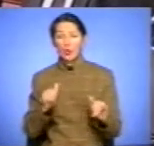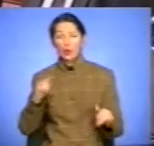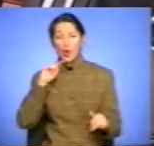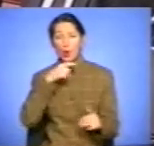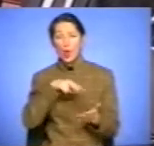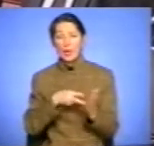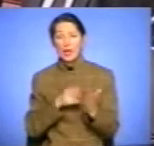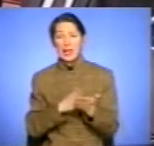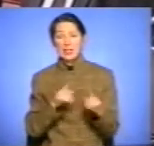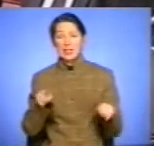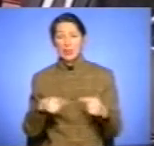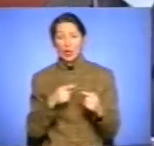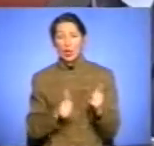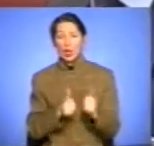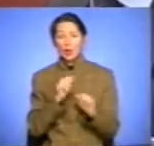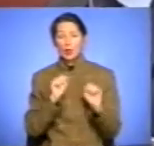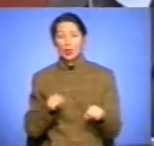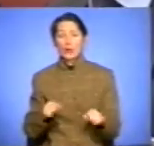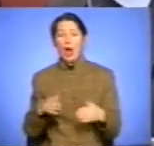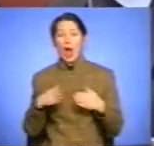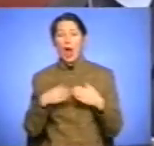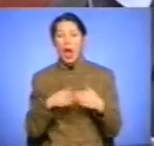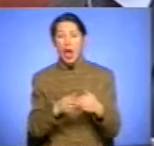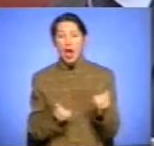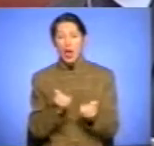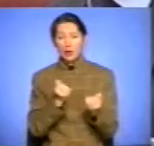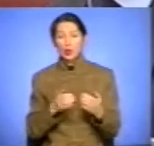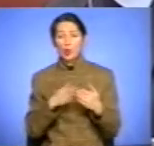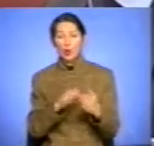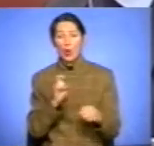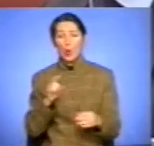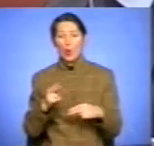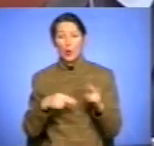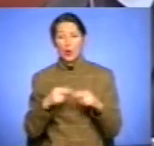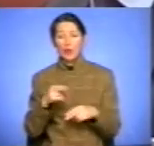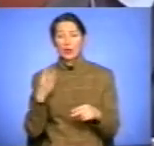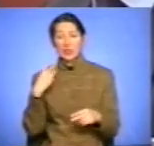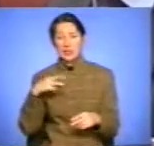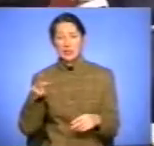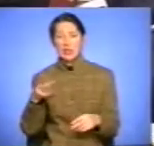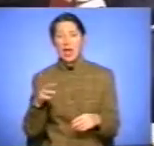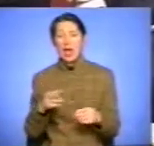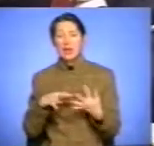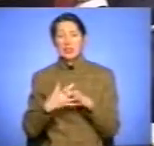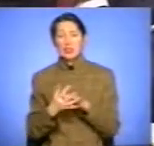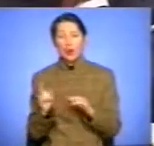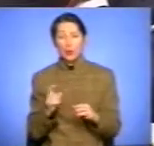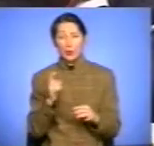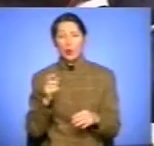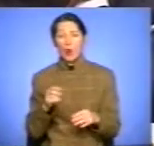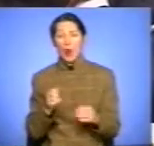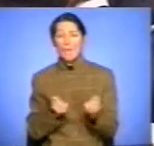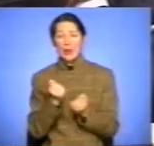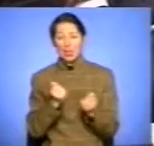конкурентоспроможного авто і суднобудування та модернізація 35 підприємств сільськогосподарського машинобудування кредити під такі проекти